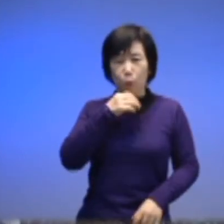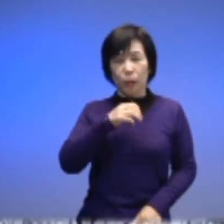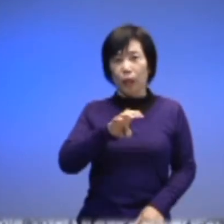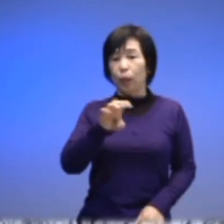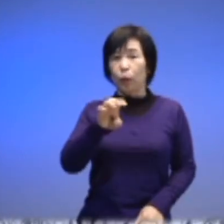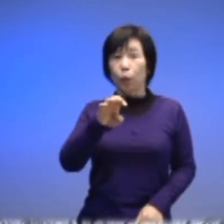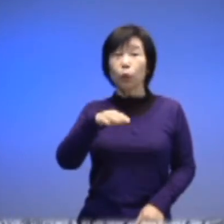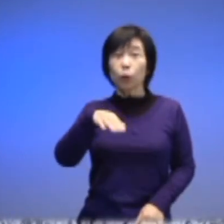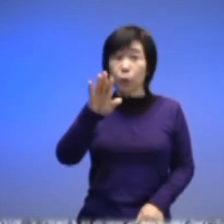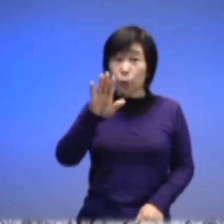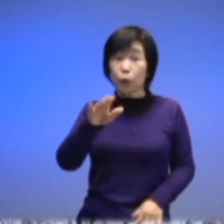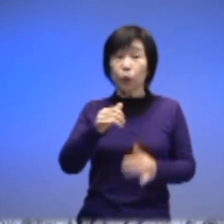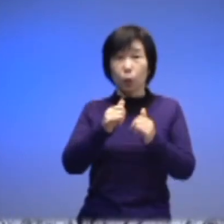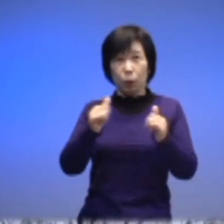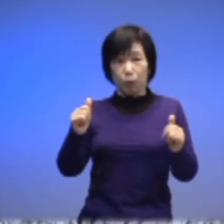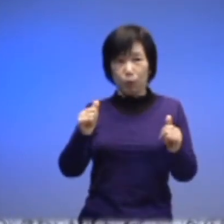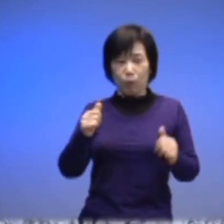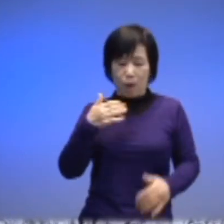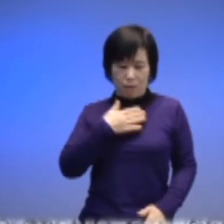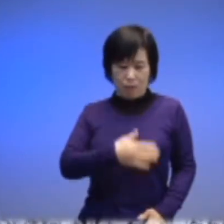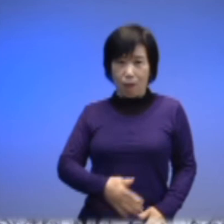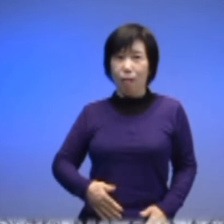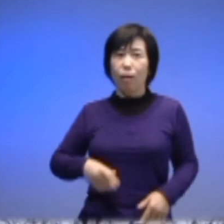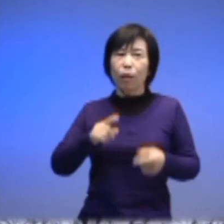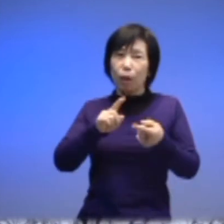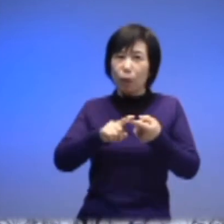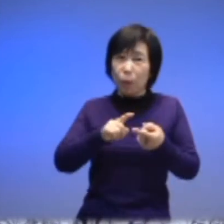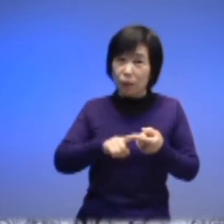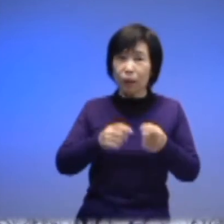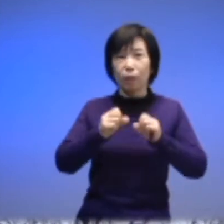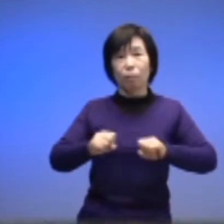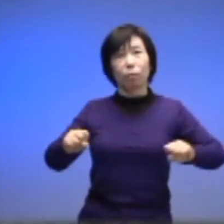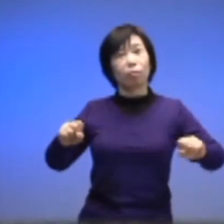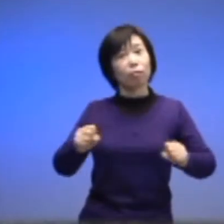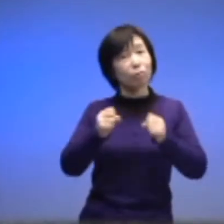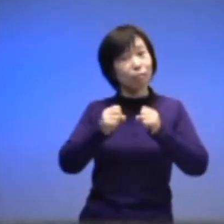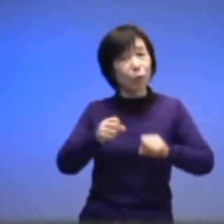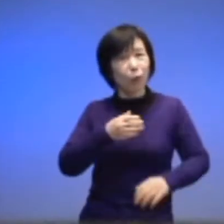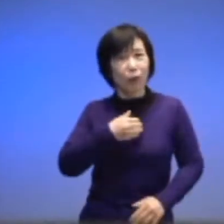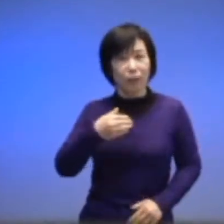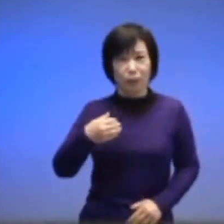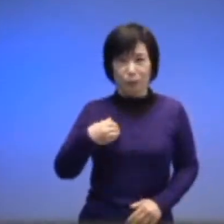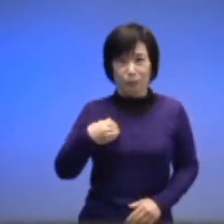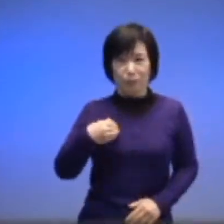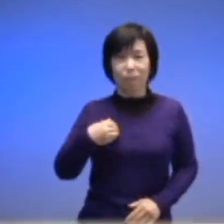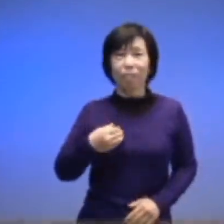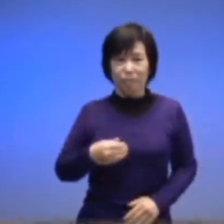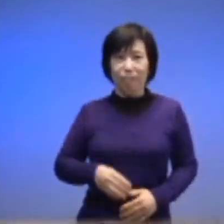ちが自分のレベルに合わせて運動ができるようになってるんですって。